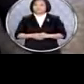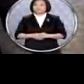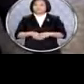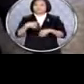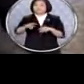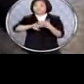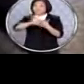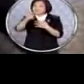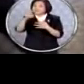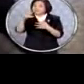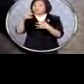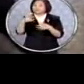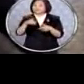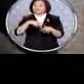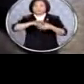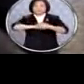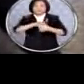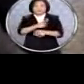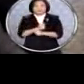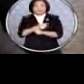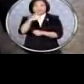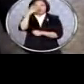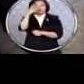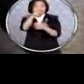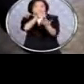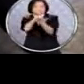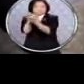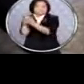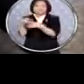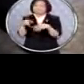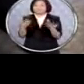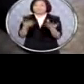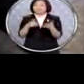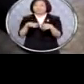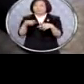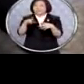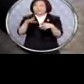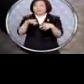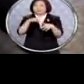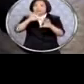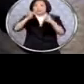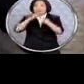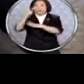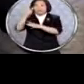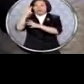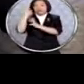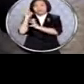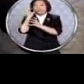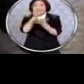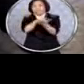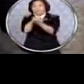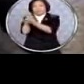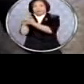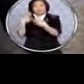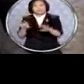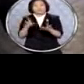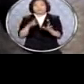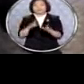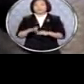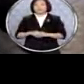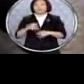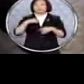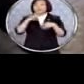另外我们也必须要注意到欧债的问题，欧债的问题最大的问题就是国家债务的问题。在这里我要跟我们